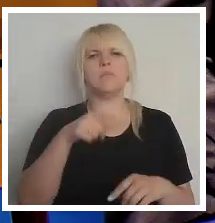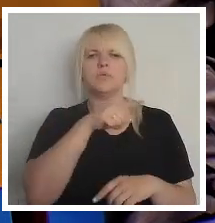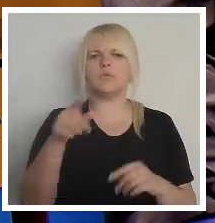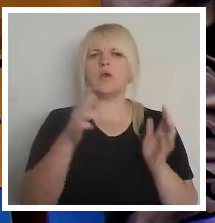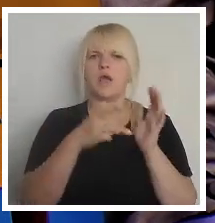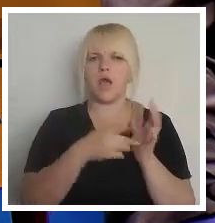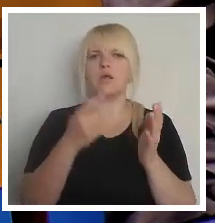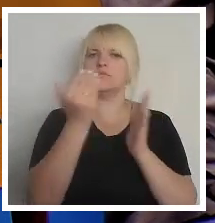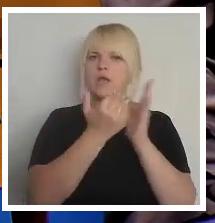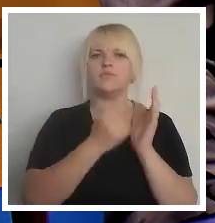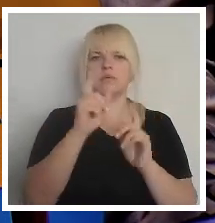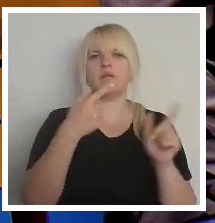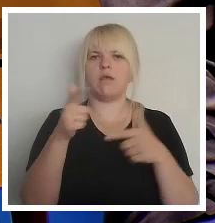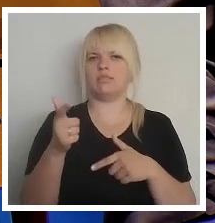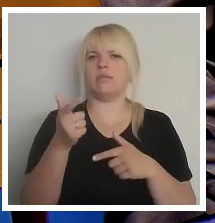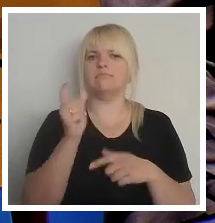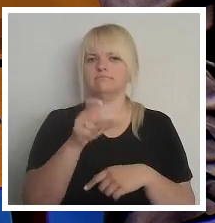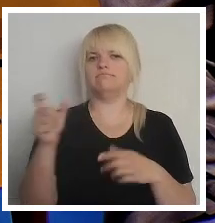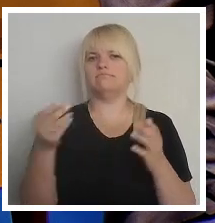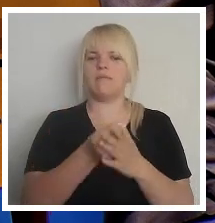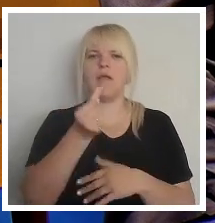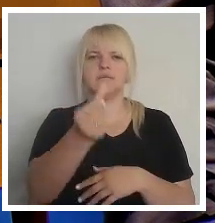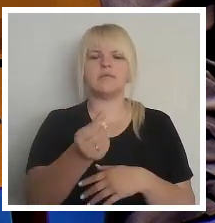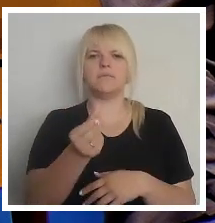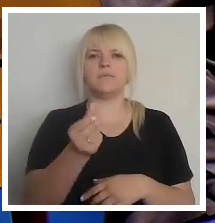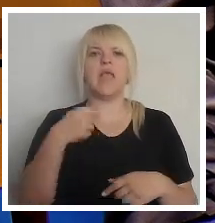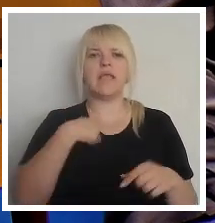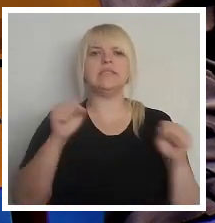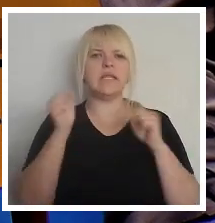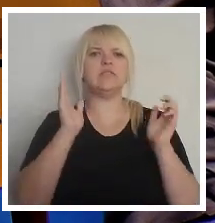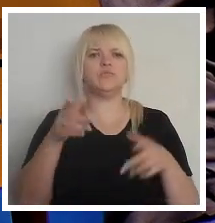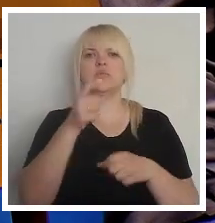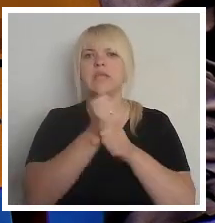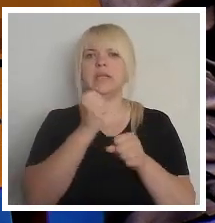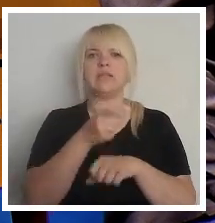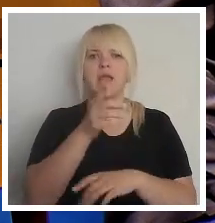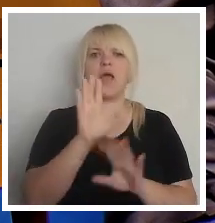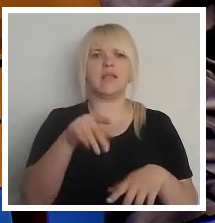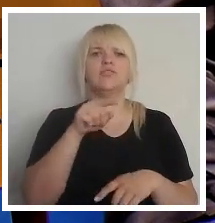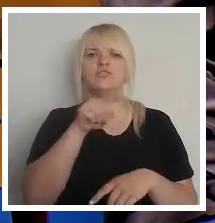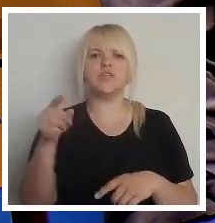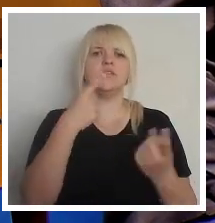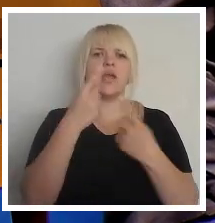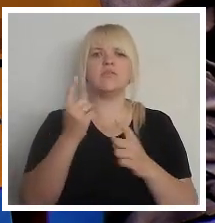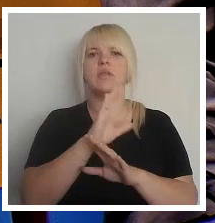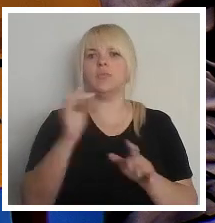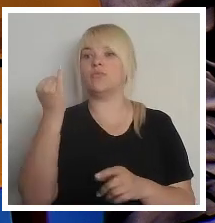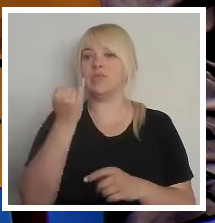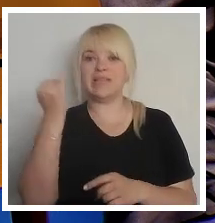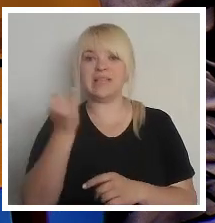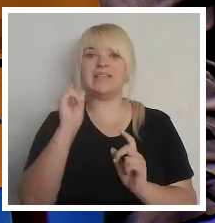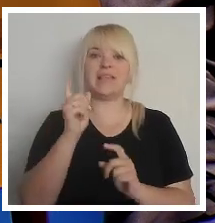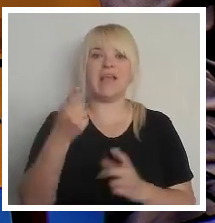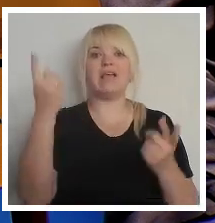esam gatavi maksāt. Un es centīšos darīt tā, lai šī saruna nav interesanta tikai